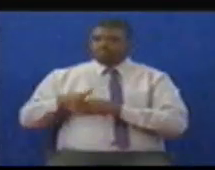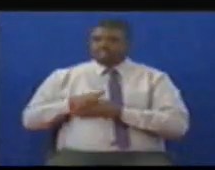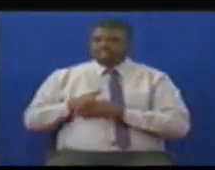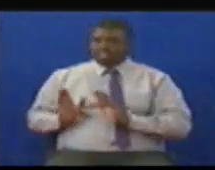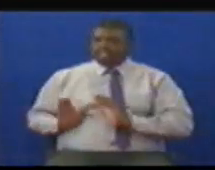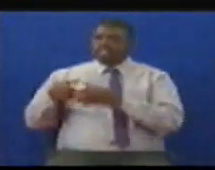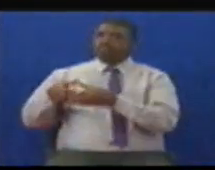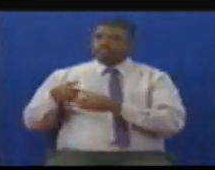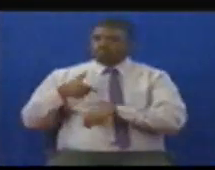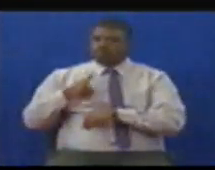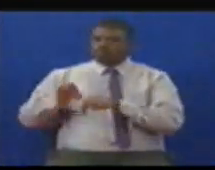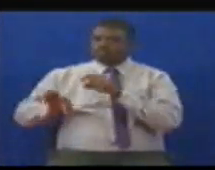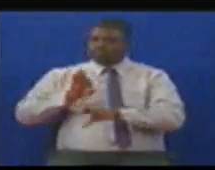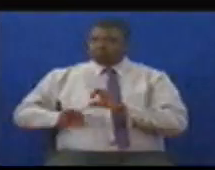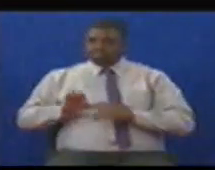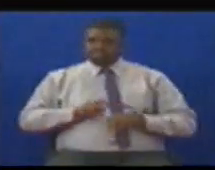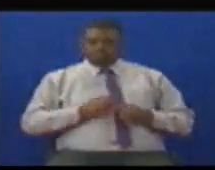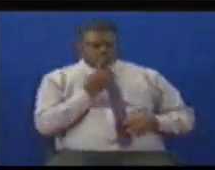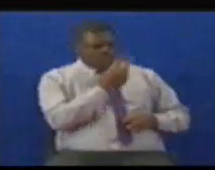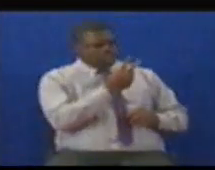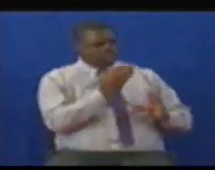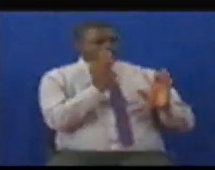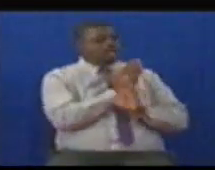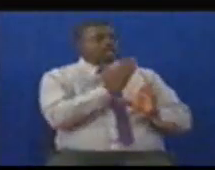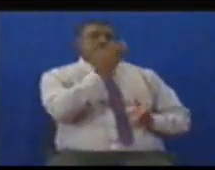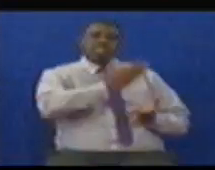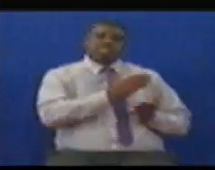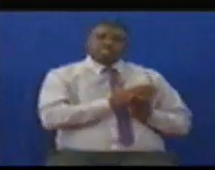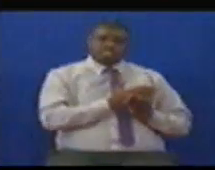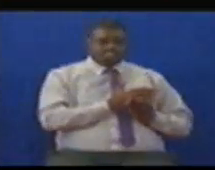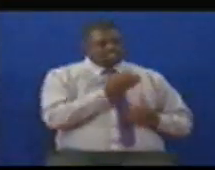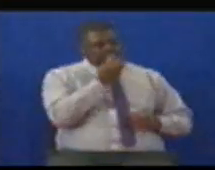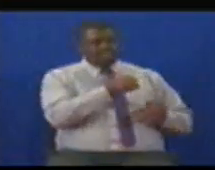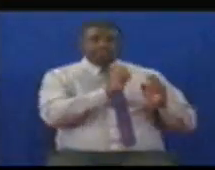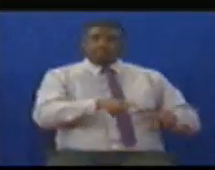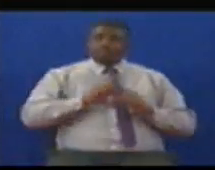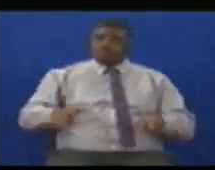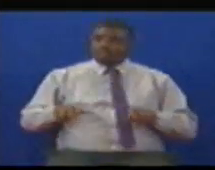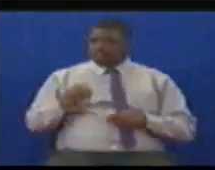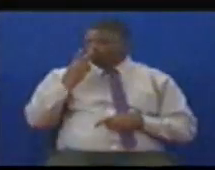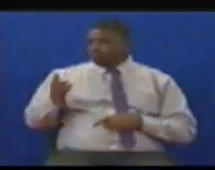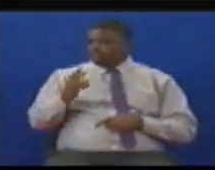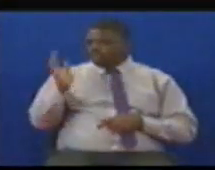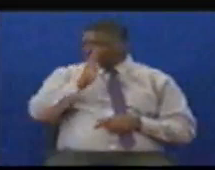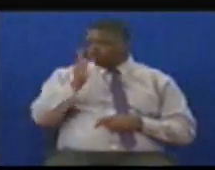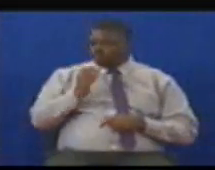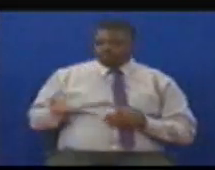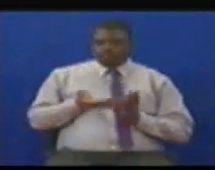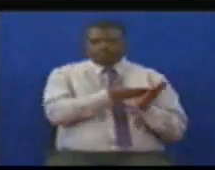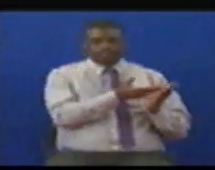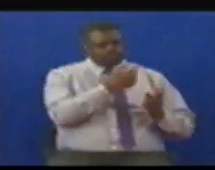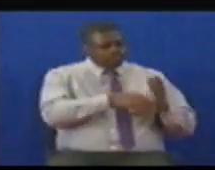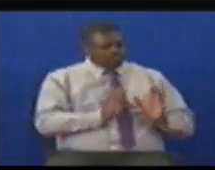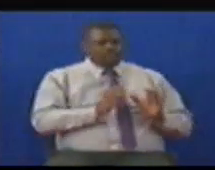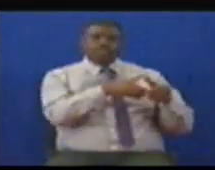uchambuzi ni pamoja na kuangalia hali halisi kwa kuzingatia taarifa mbalimbali zilizowahi kuwasilishwa kwenye kamati na mahojiano